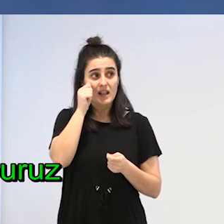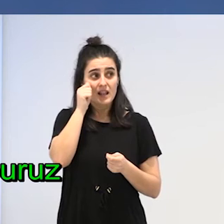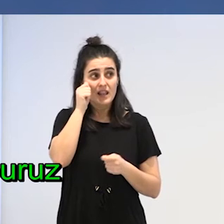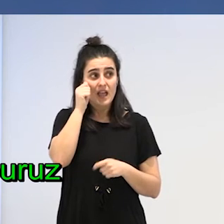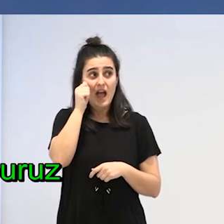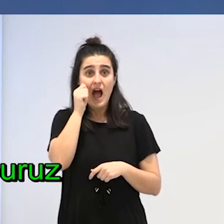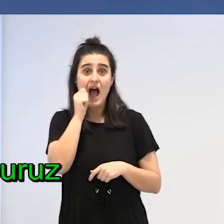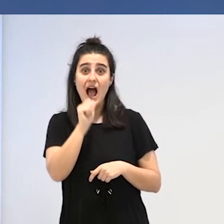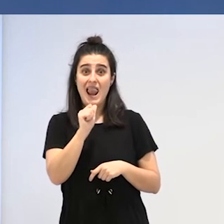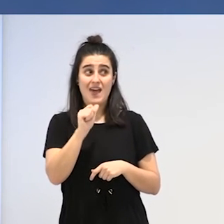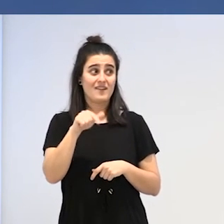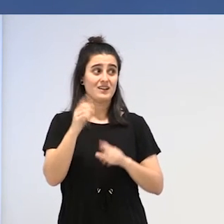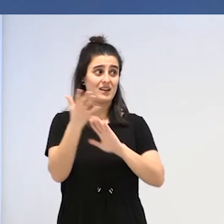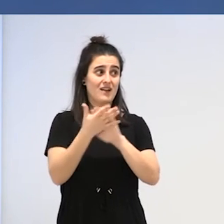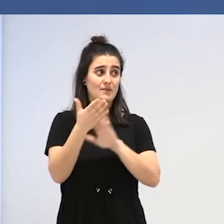alternatibei buruz izan ziren,